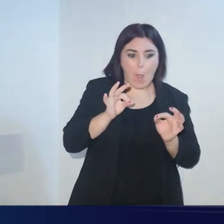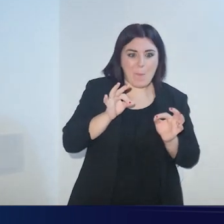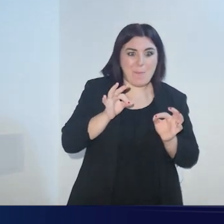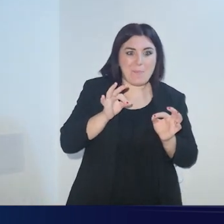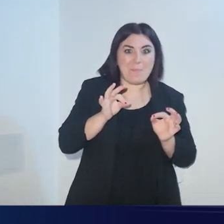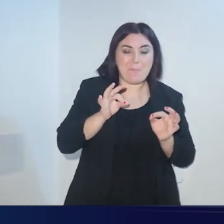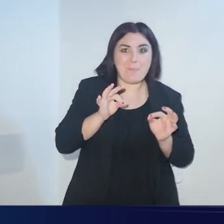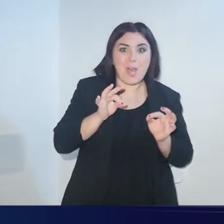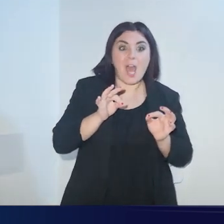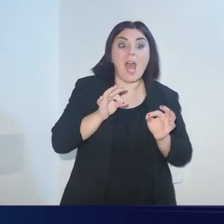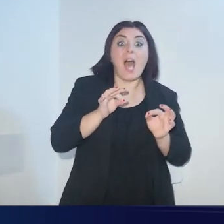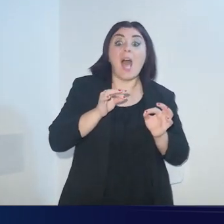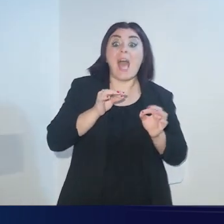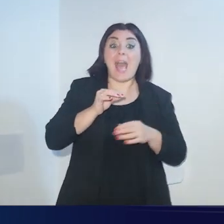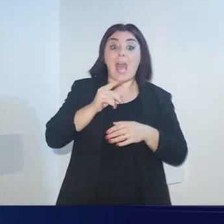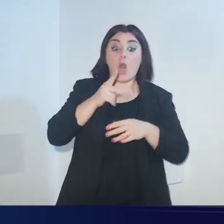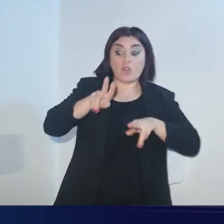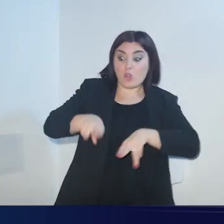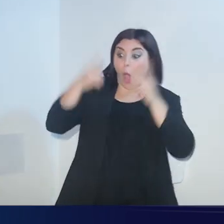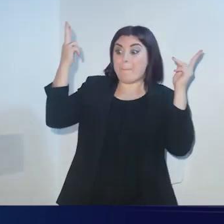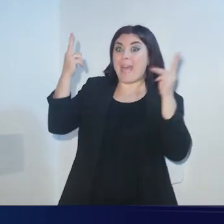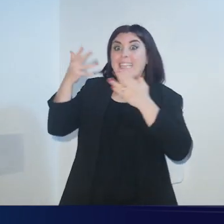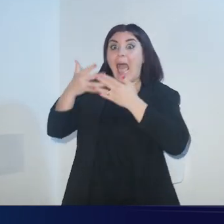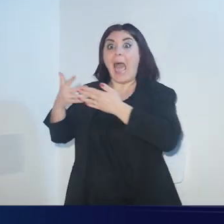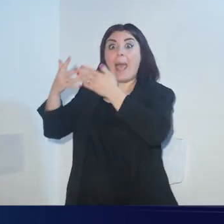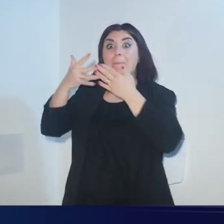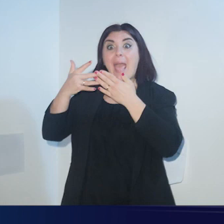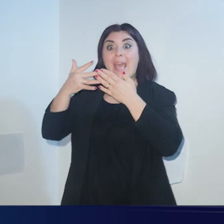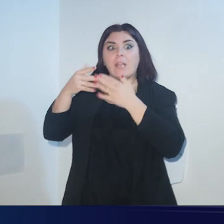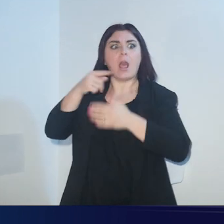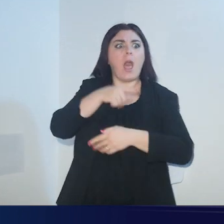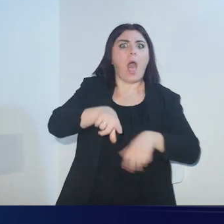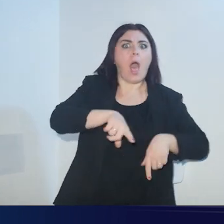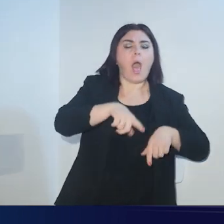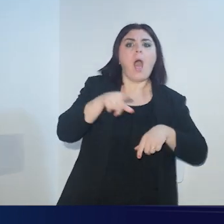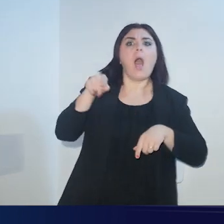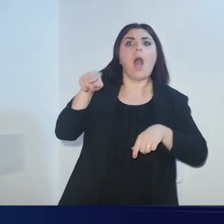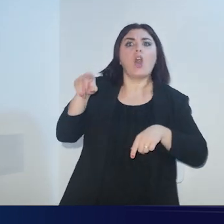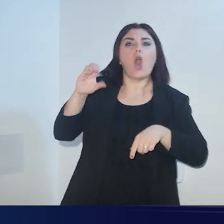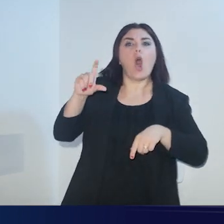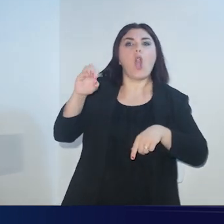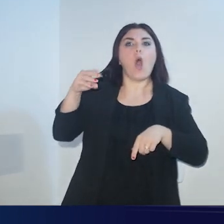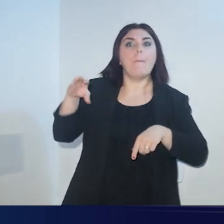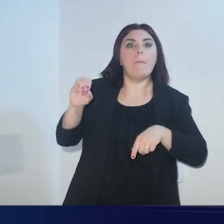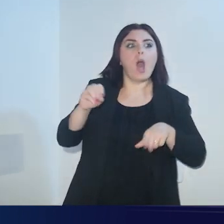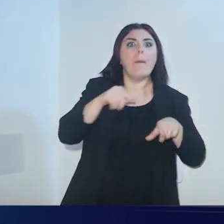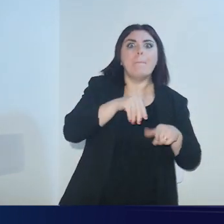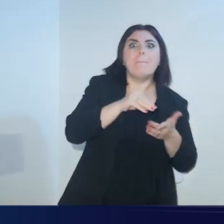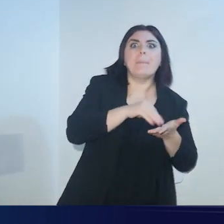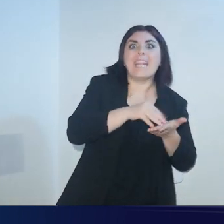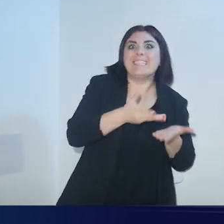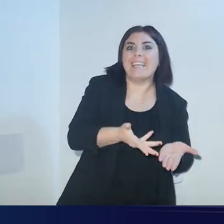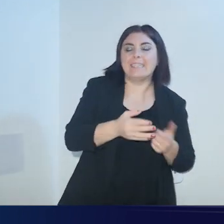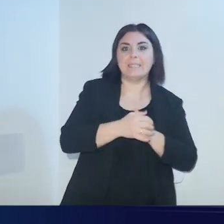presente prima della scoperta dell'America di Cristoforo Colombo, e era